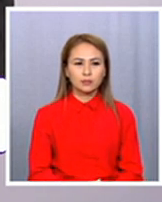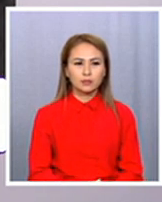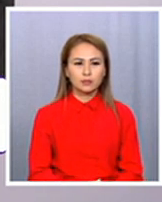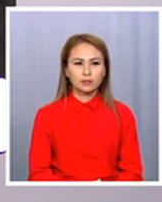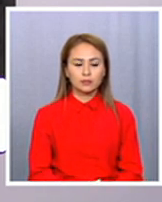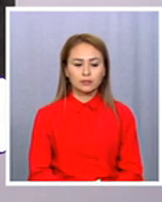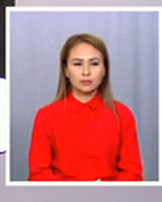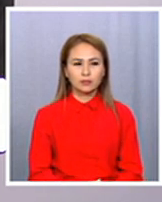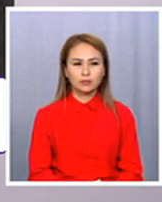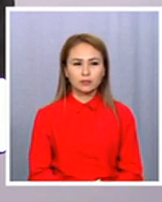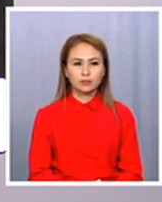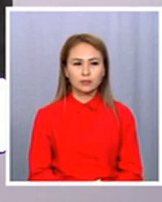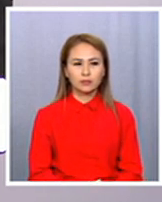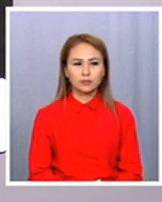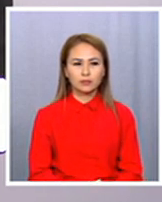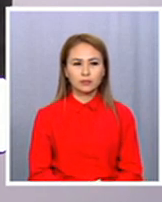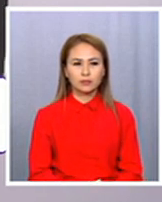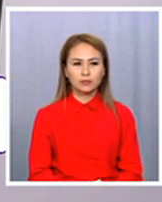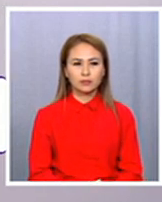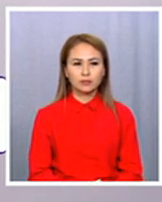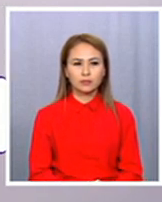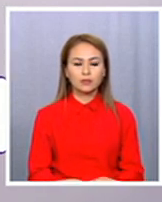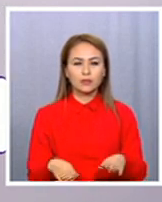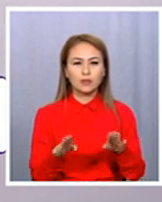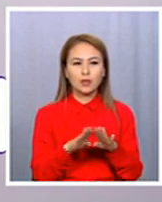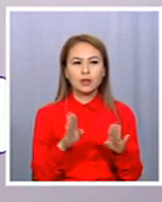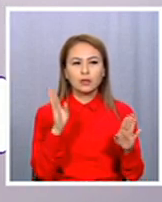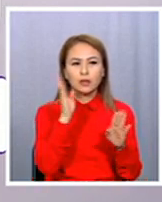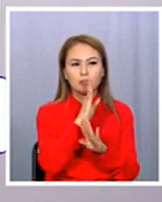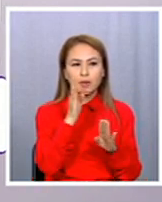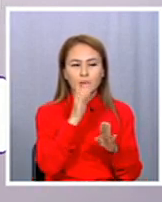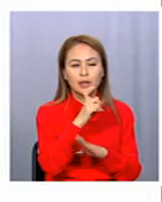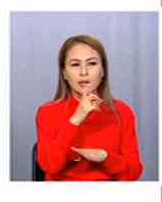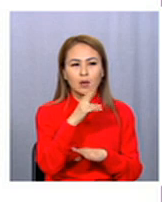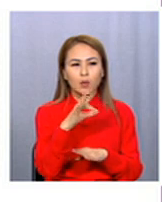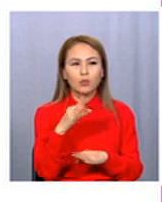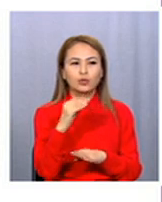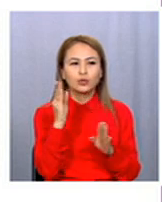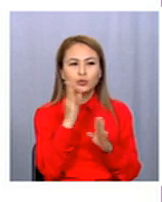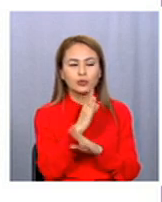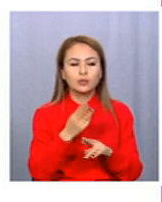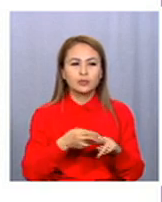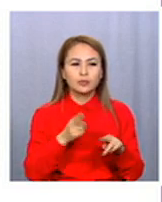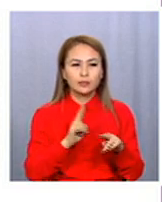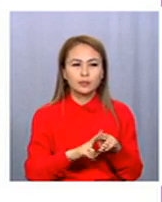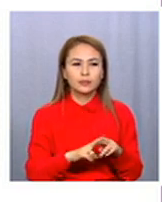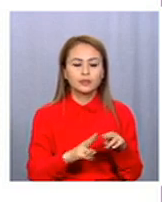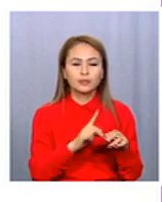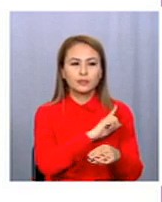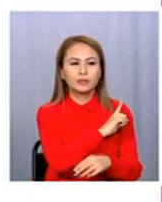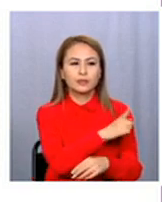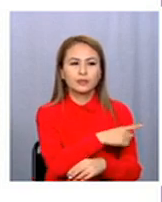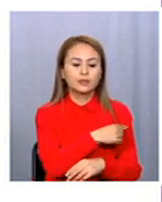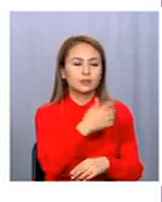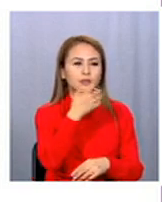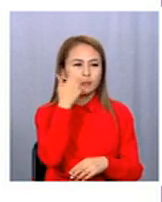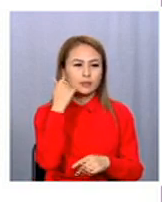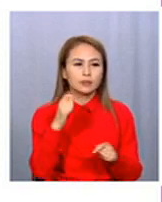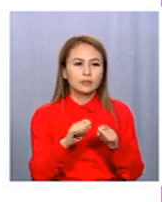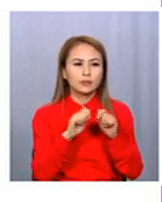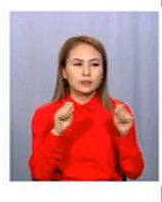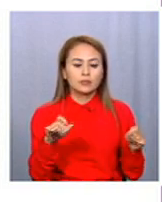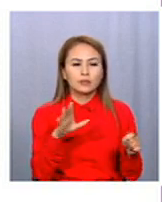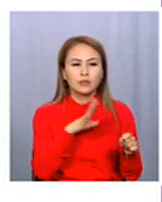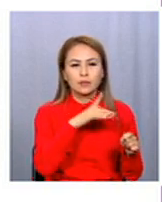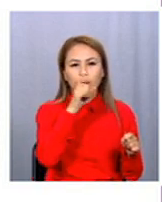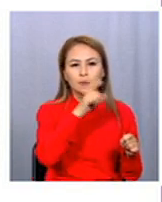олармен таныстыңыздар. Яғни табиғи экожүйе дегеніміз табиғи күштердің арқасында пайда болған,